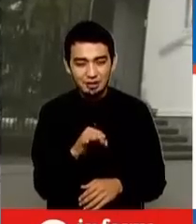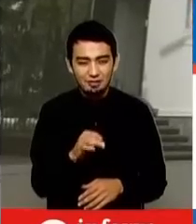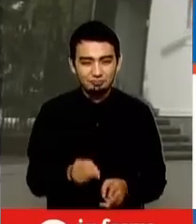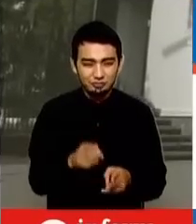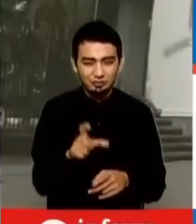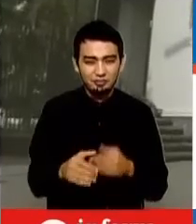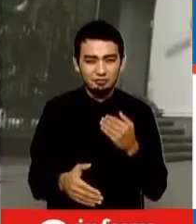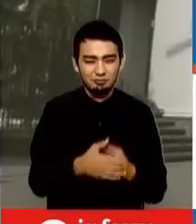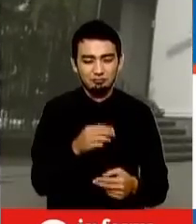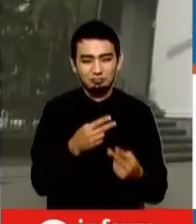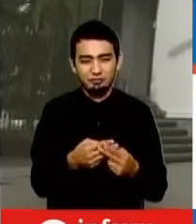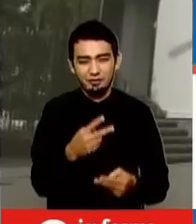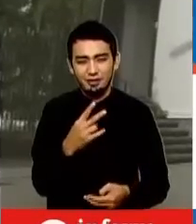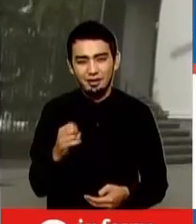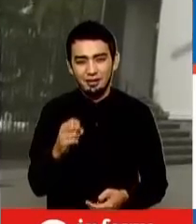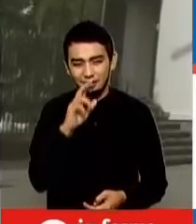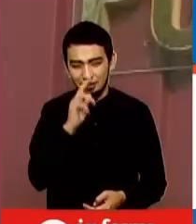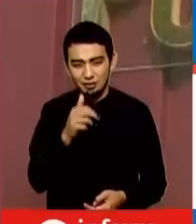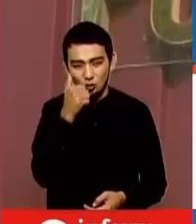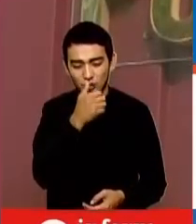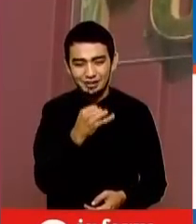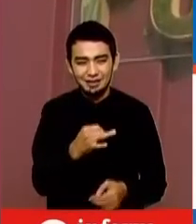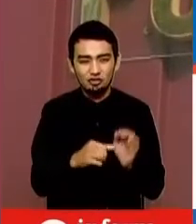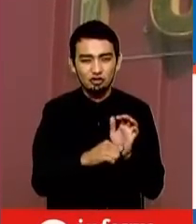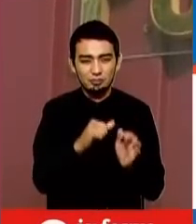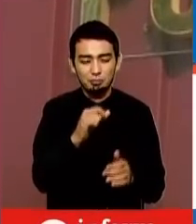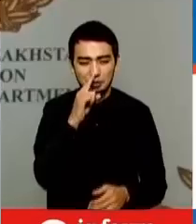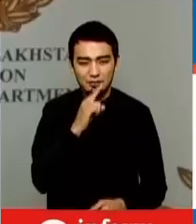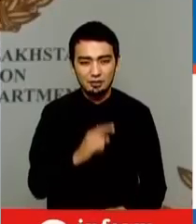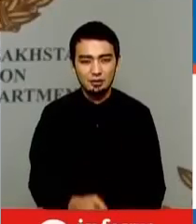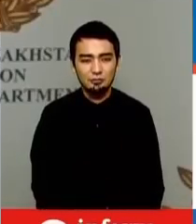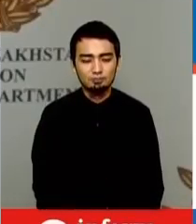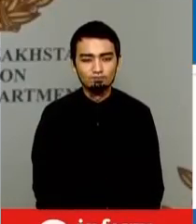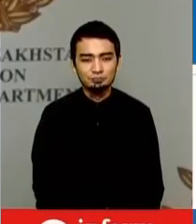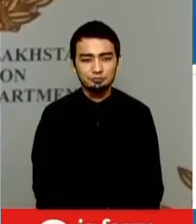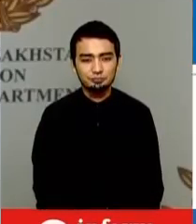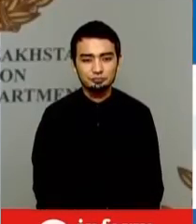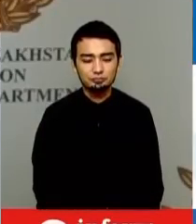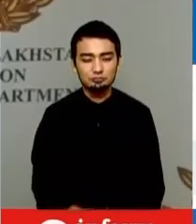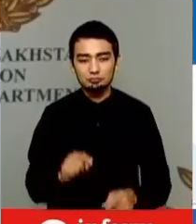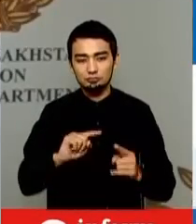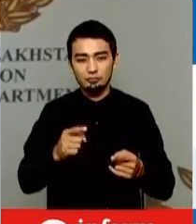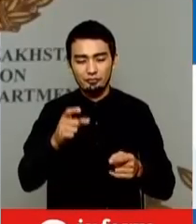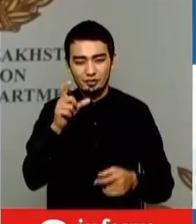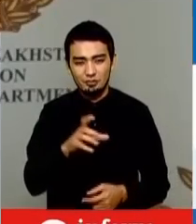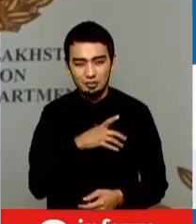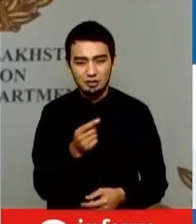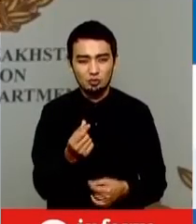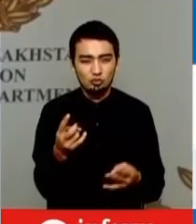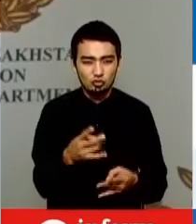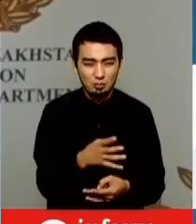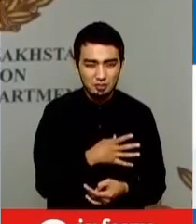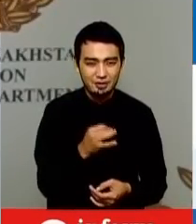виде ограничения свободы на 3 года и 6 месяцев. Со слов задержанного, он якобы нуждался в деньгах,